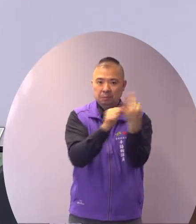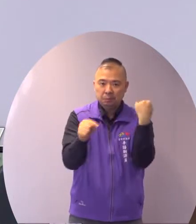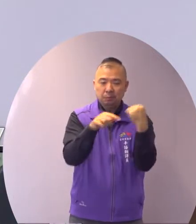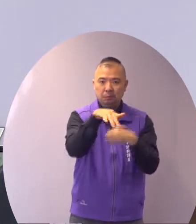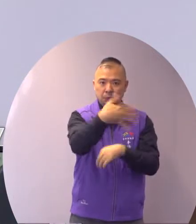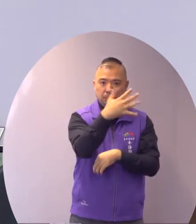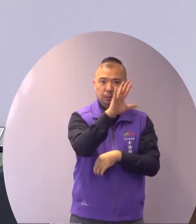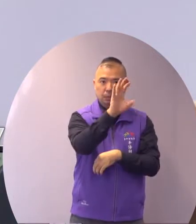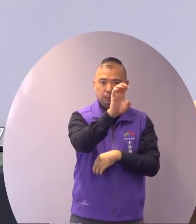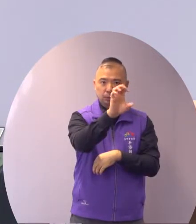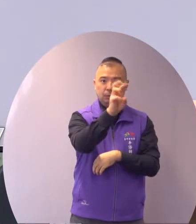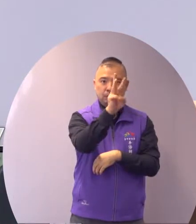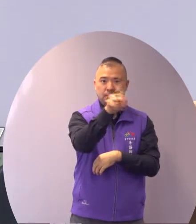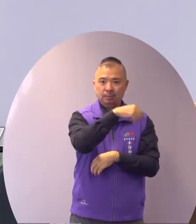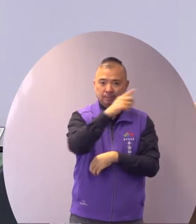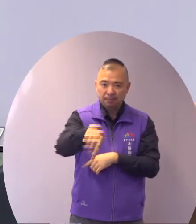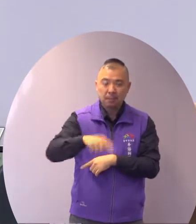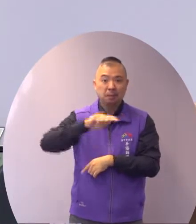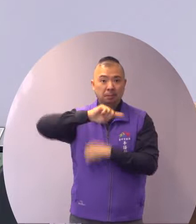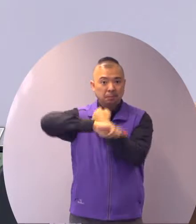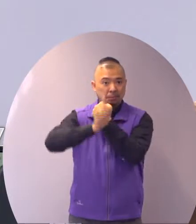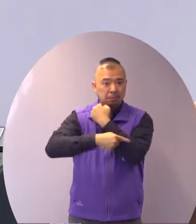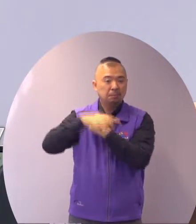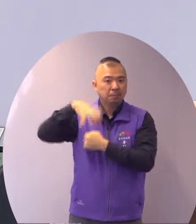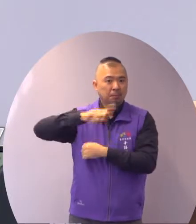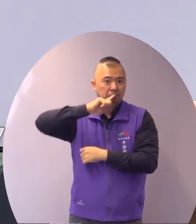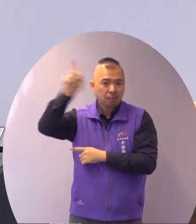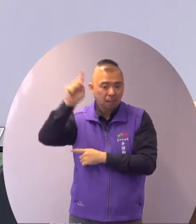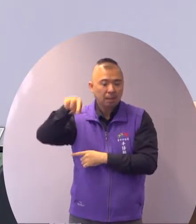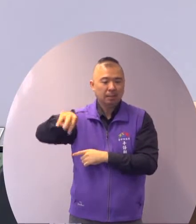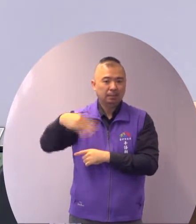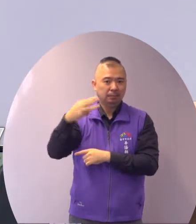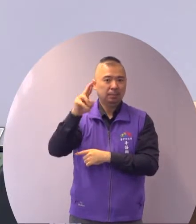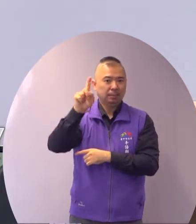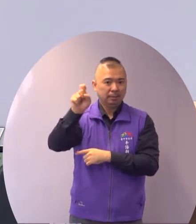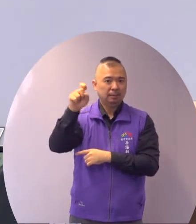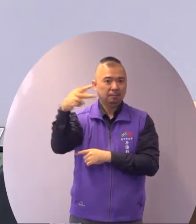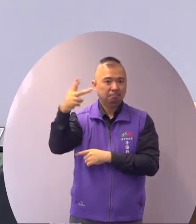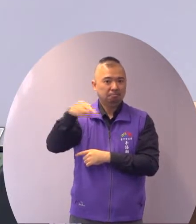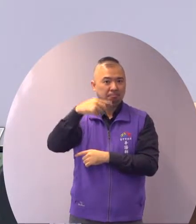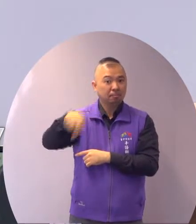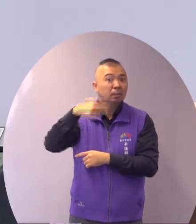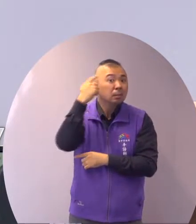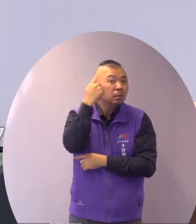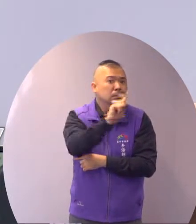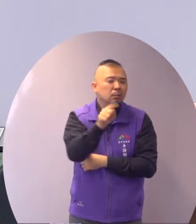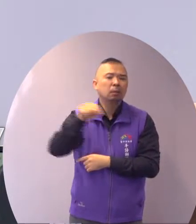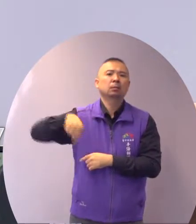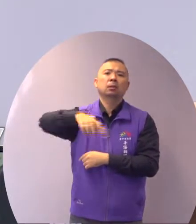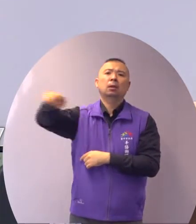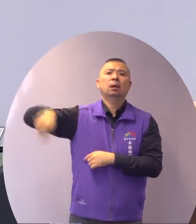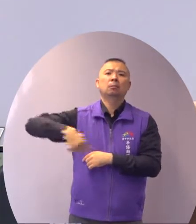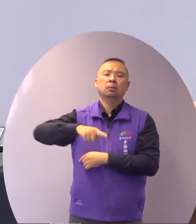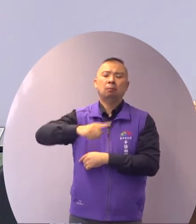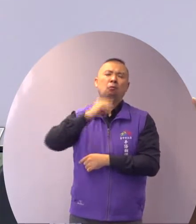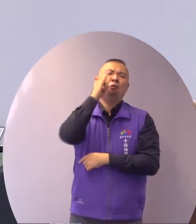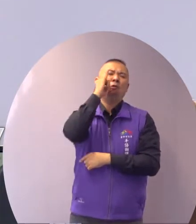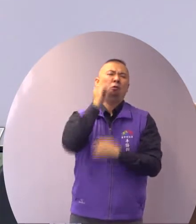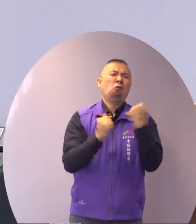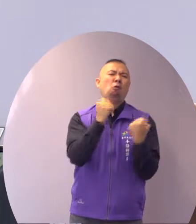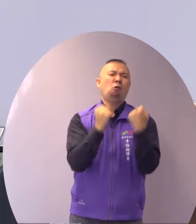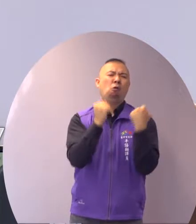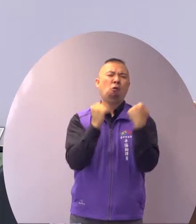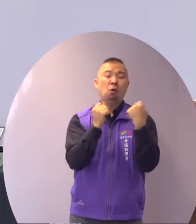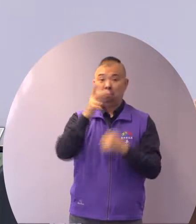送法办的有317人，什么意思呢？这317人就是喝醉酒开